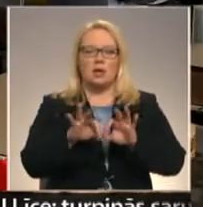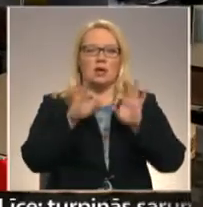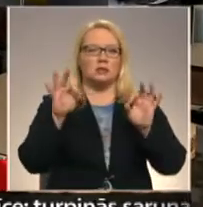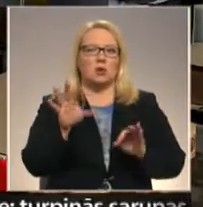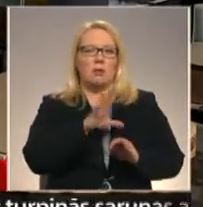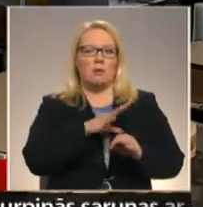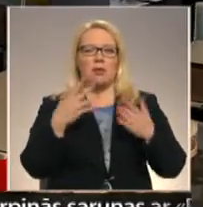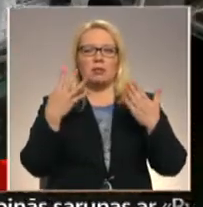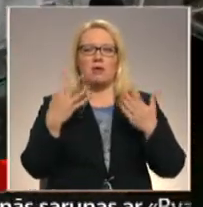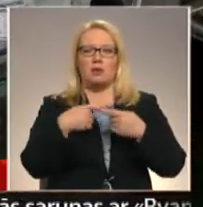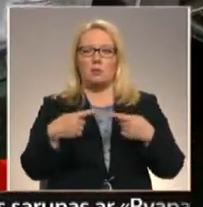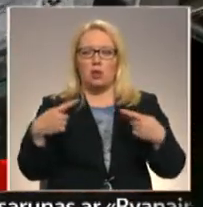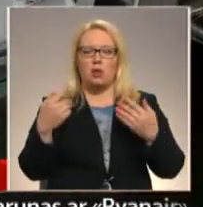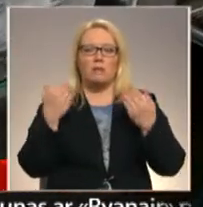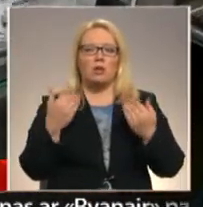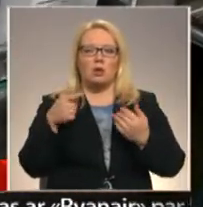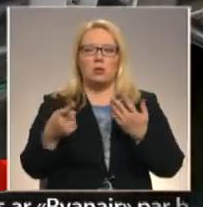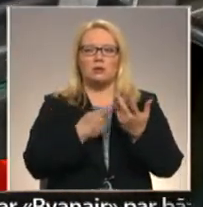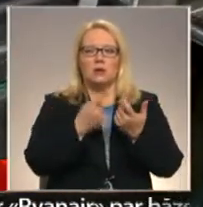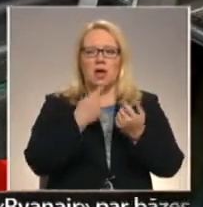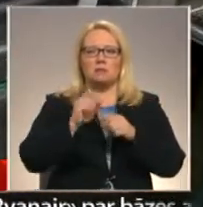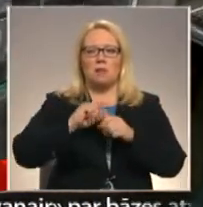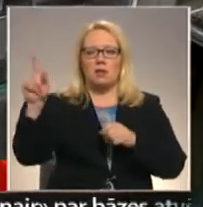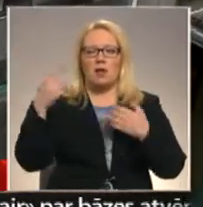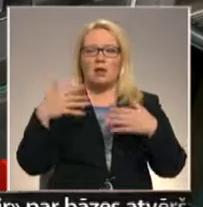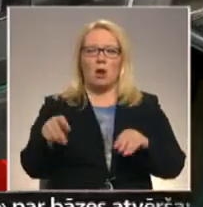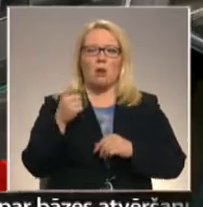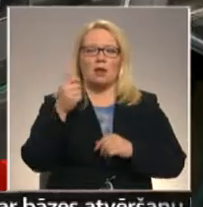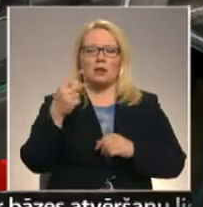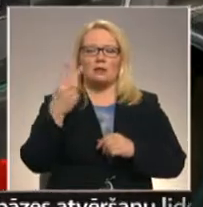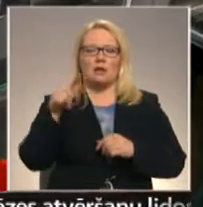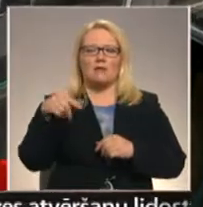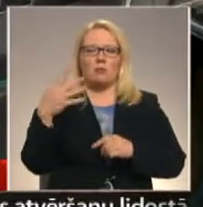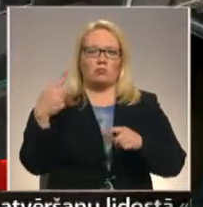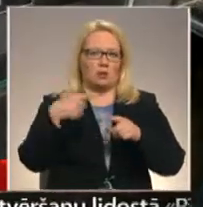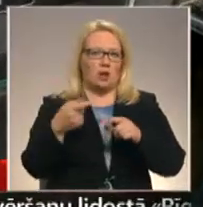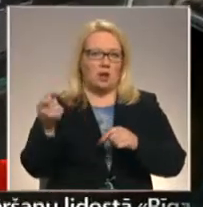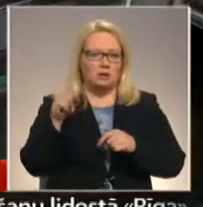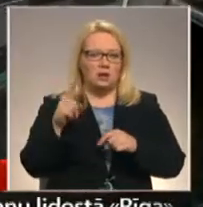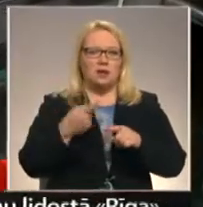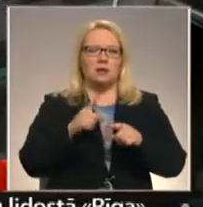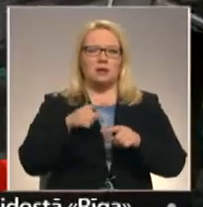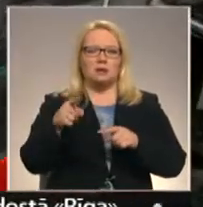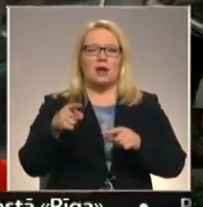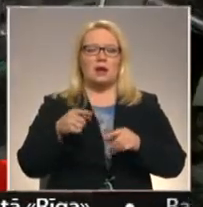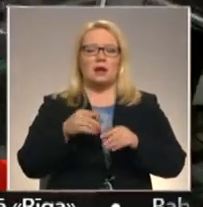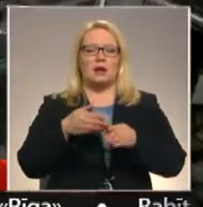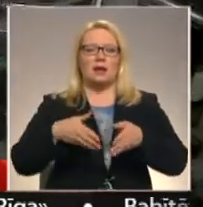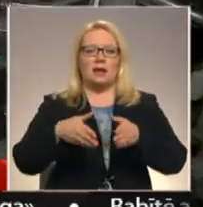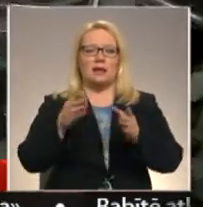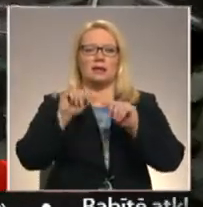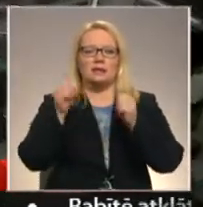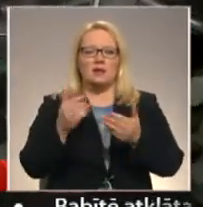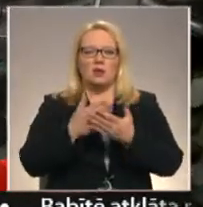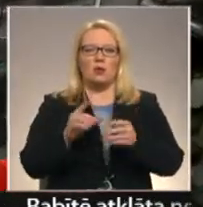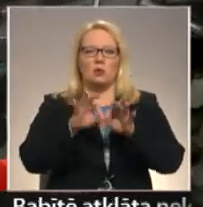tie bija 9 produkti, bet tagad tos skaits palielinājies jau gandrīz 2,5 reizes. Līdz ar līnijas izveidi tika uzsākta arī